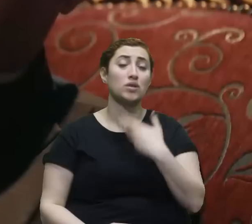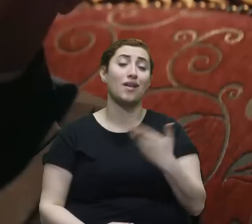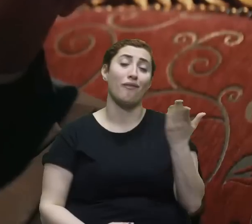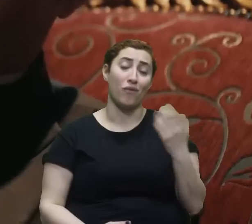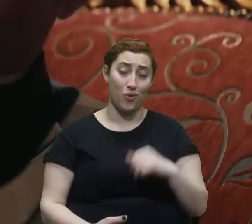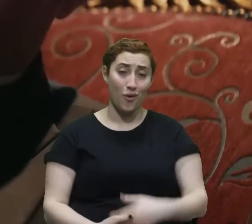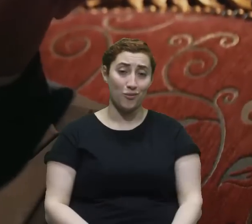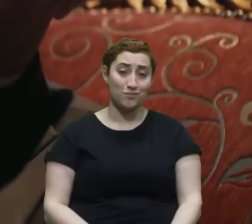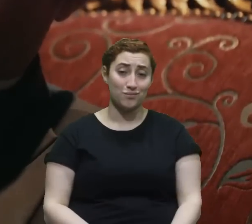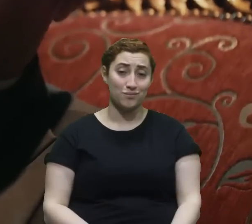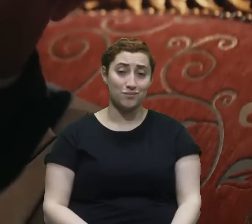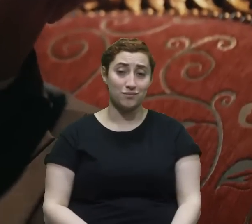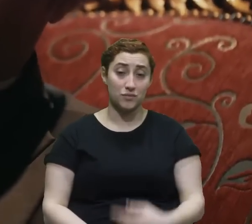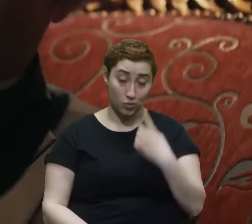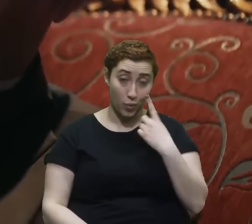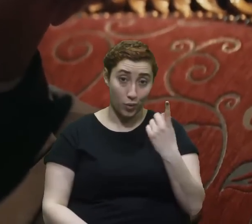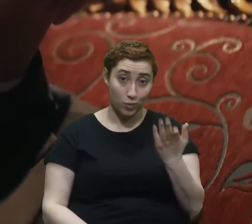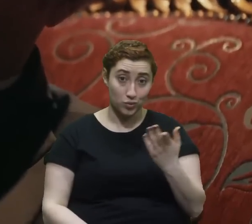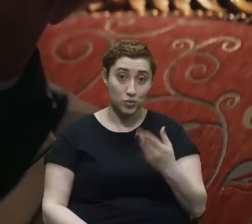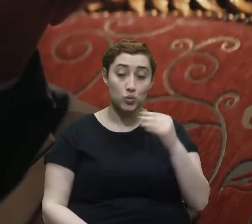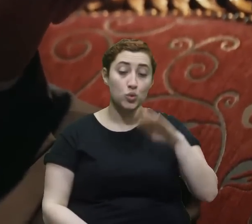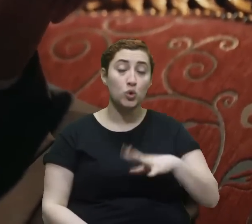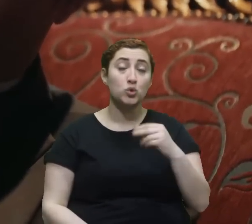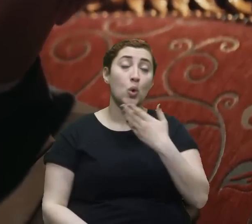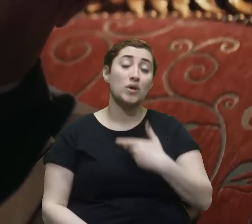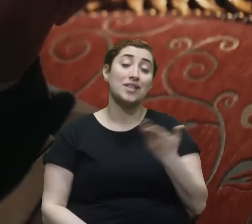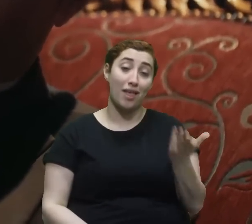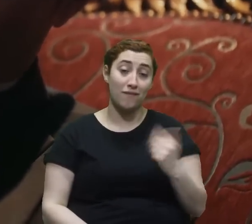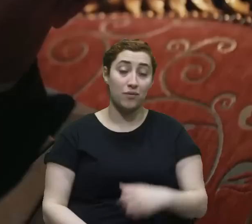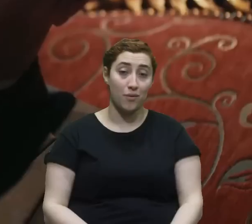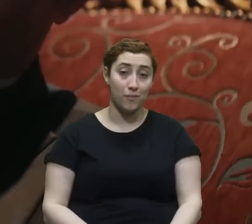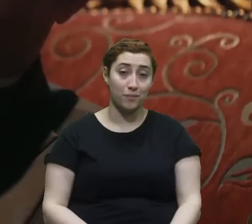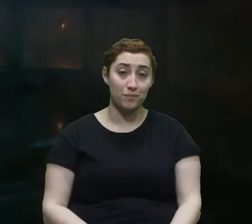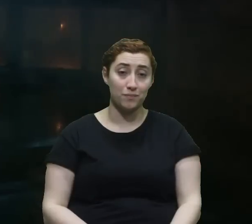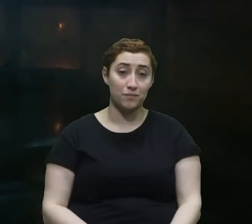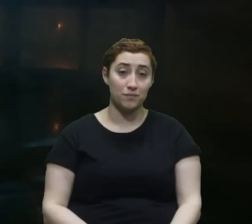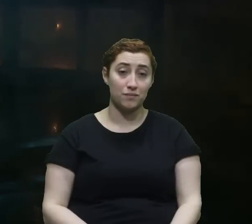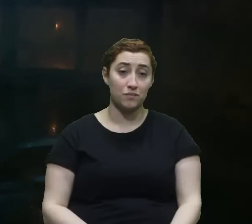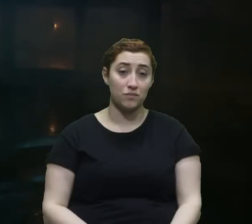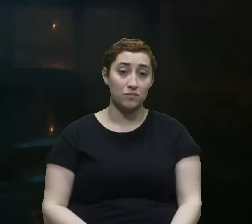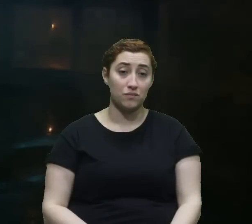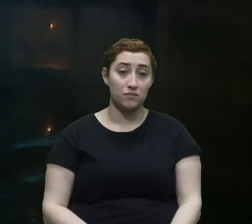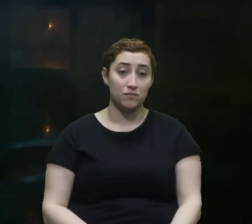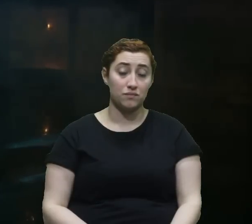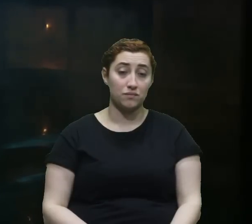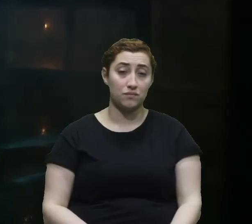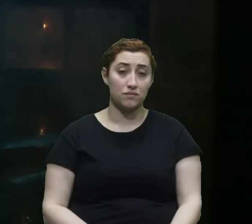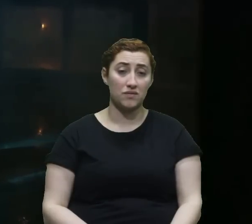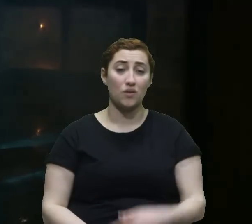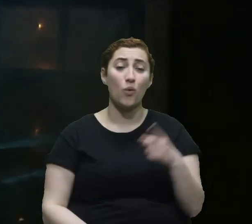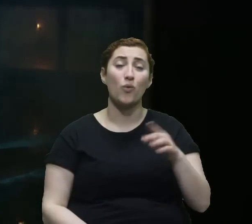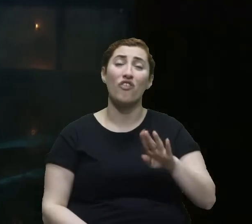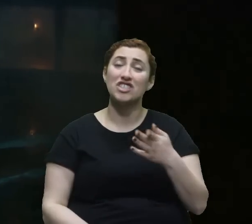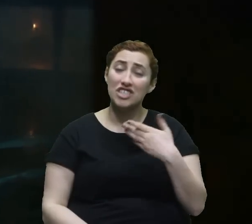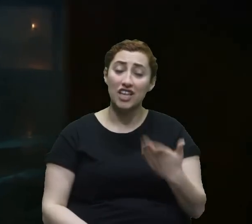sevdiğini. Ha? Görüyor musun çocuğunu ne kadar sevdiğini? Süreyya yakınında oturuyormuş. Vazgeç